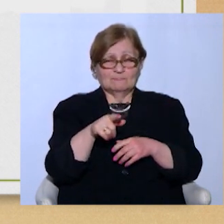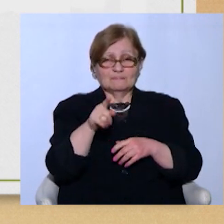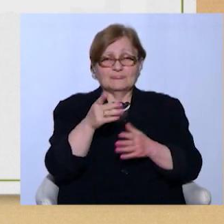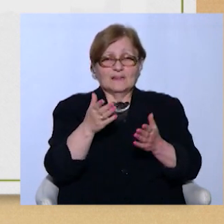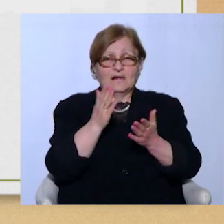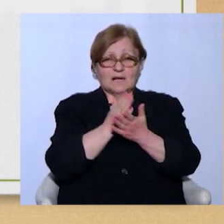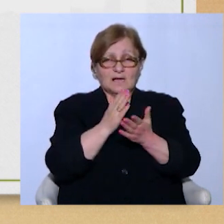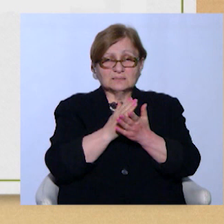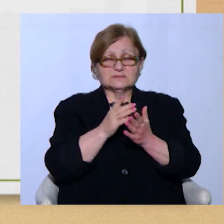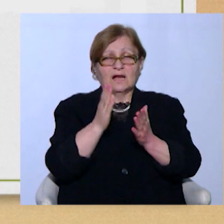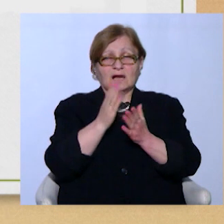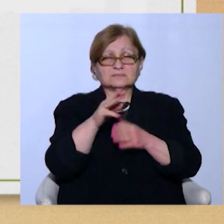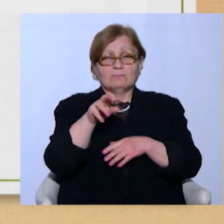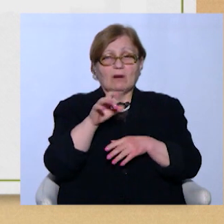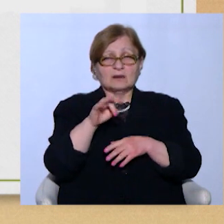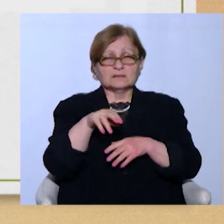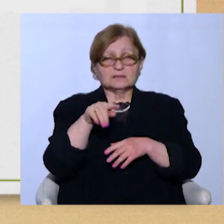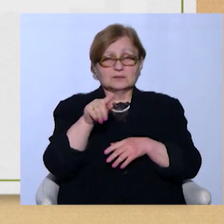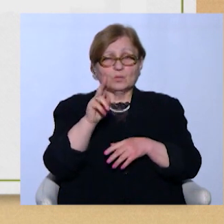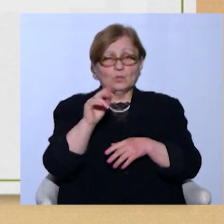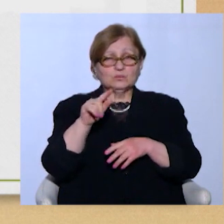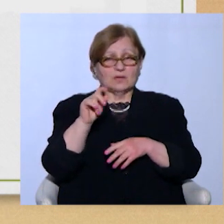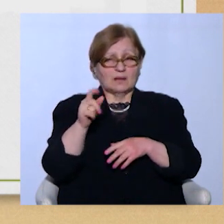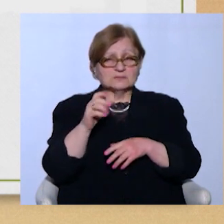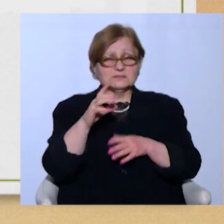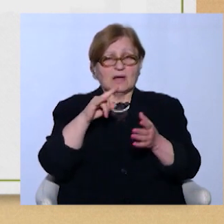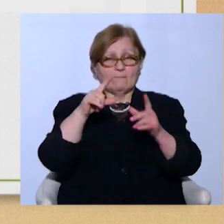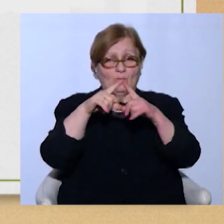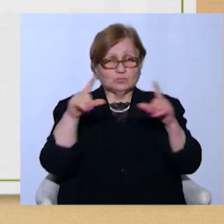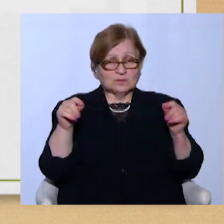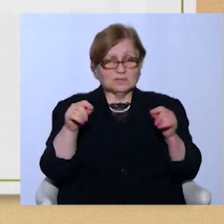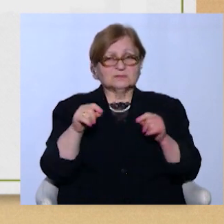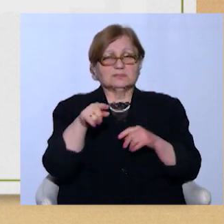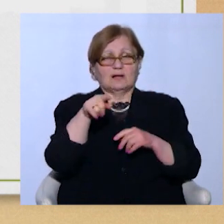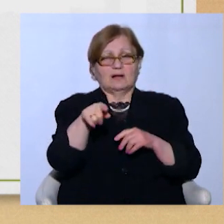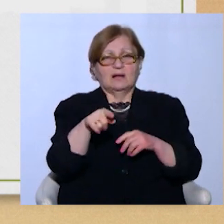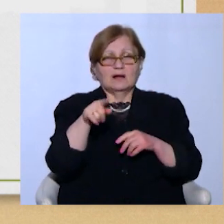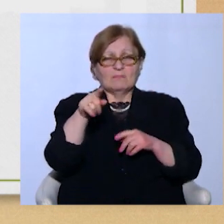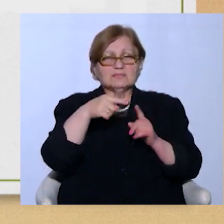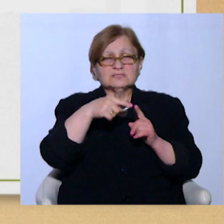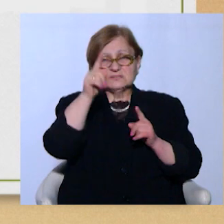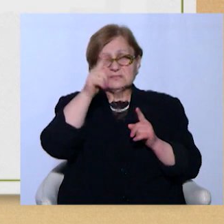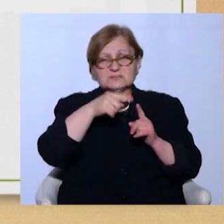წარმოადგენს მართკუთხა სამკუთხედის ჰიპოტენუზას, რომლის კათეტები უკვე ჩვენთვის ცნობილია. მათი სიგრძეები არის